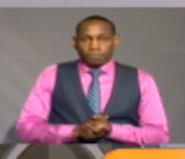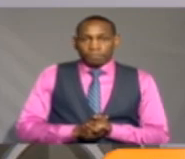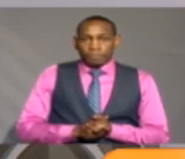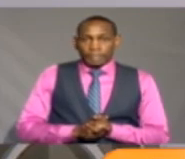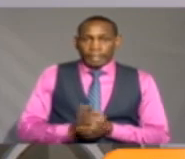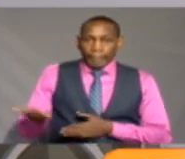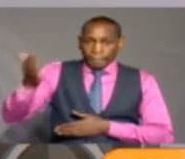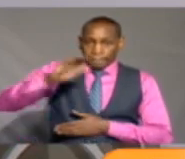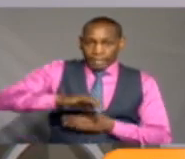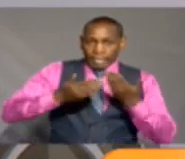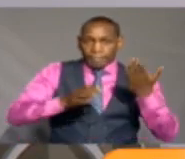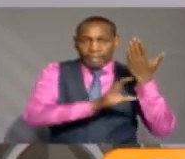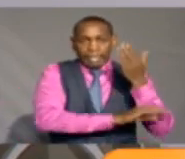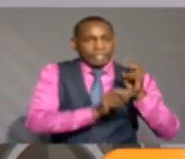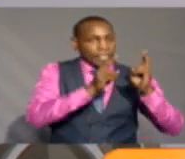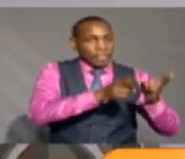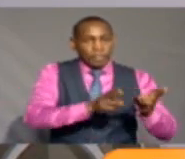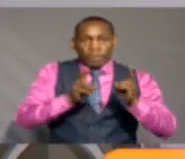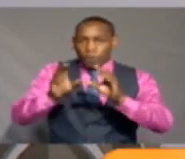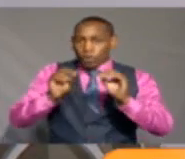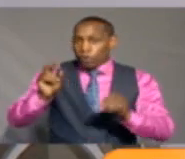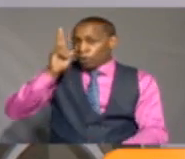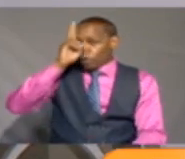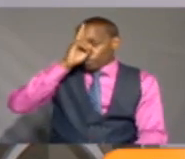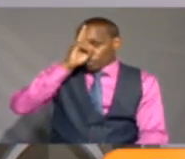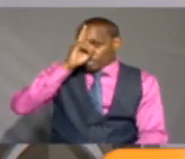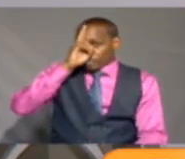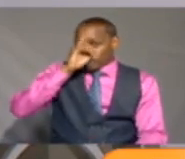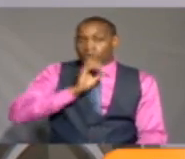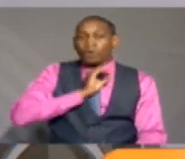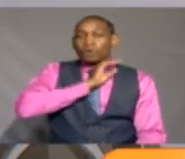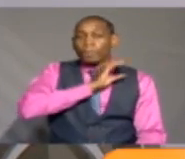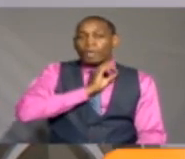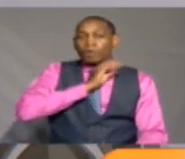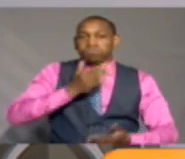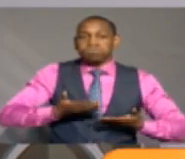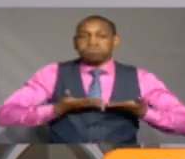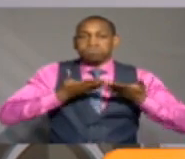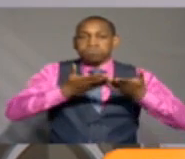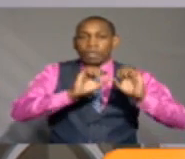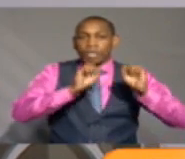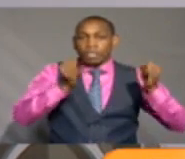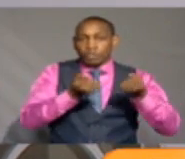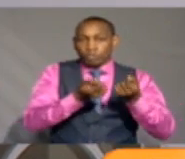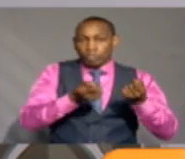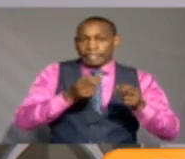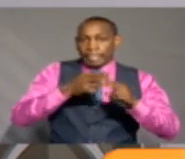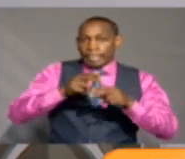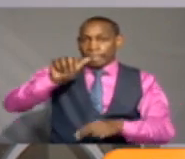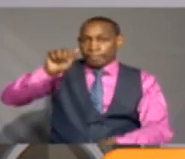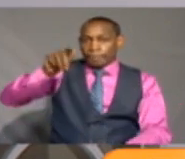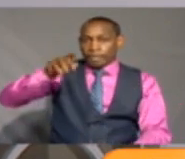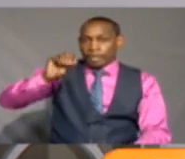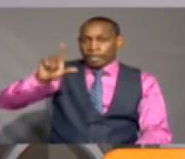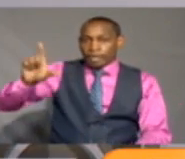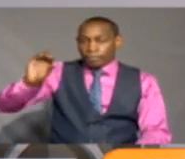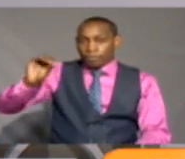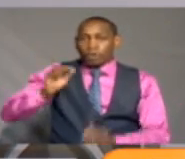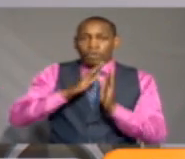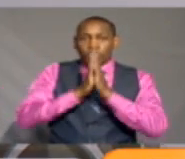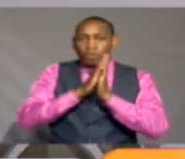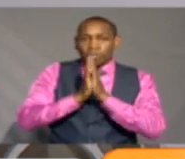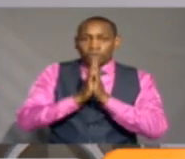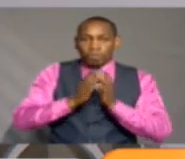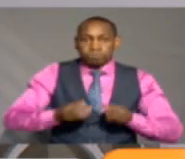Tureje humo nchini. Si kawaida kwa afisa wa polisi kuandika malalamiko yake katika mitandao ya kijamii. Apollo Kiori aliandika masaibu yake kwenye